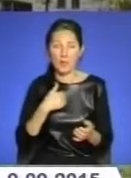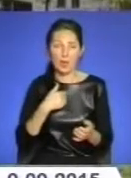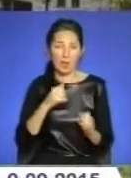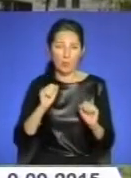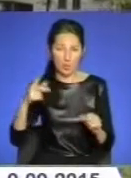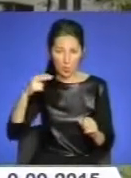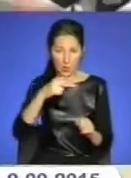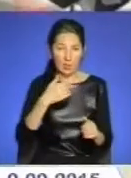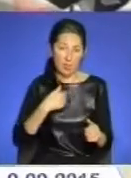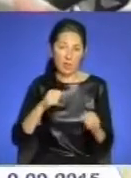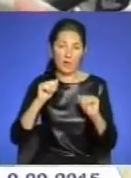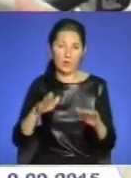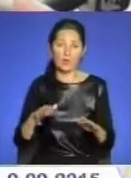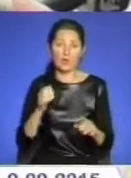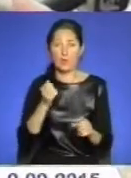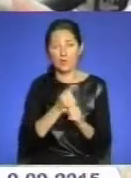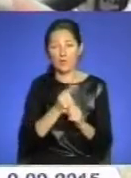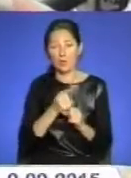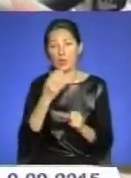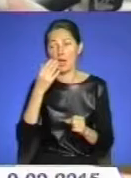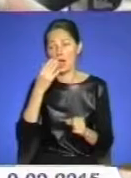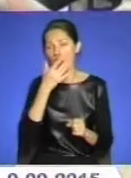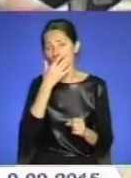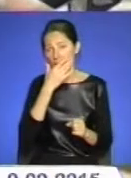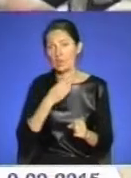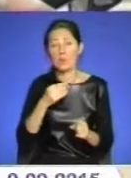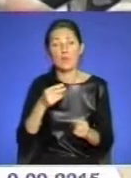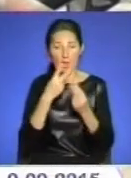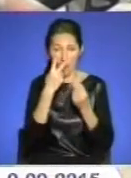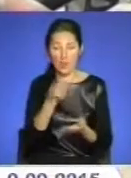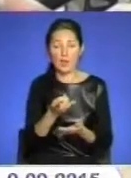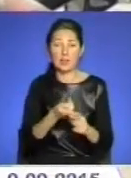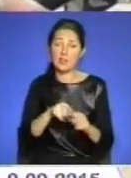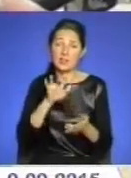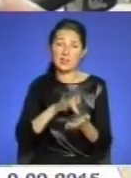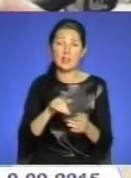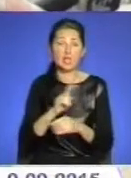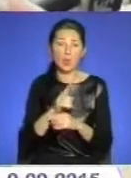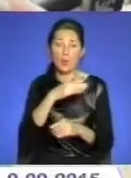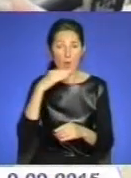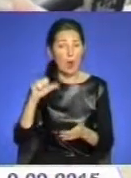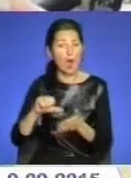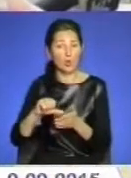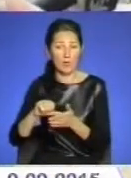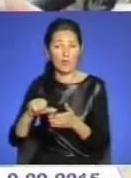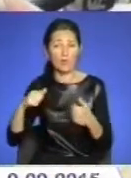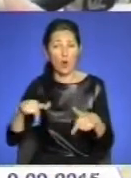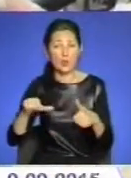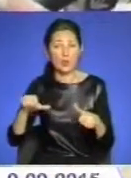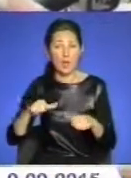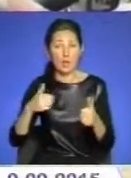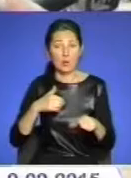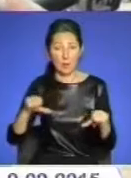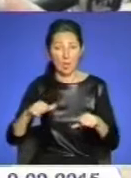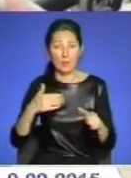трошечки зробити їм гарніший вигляд. Тим більше, це центр Тернополя, тут багато відвідувачів. І ми з дружиною, бо сам я